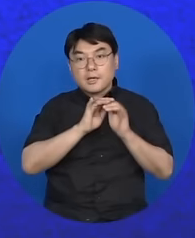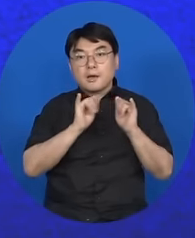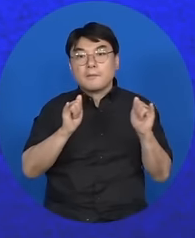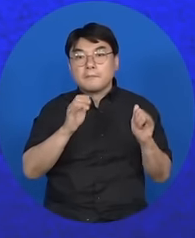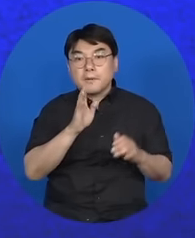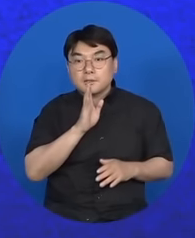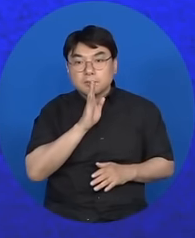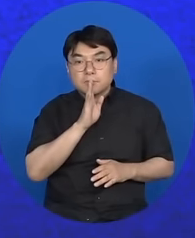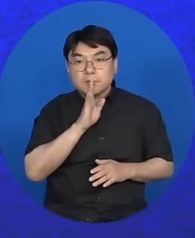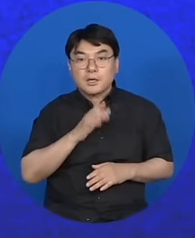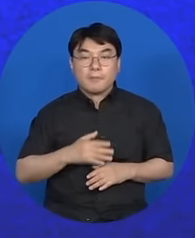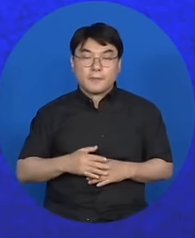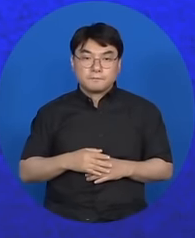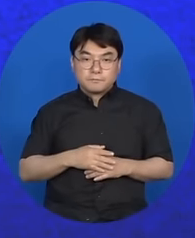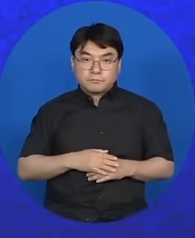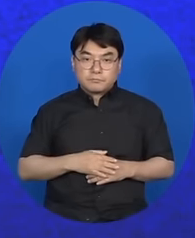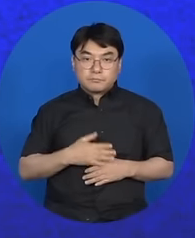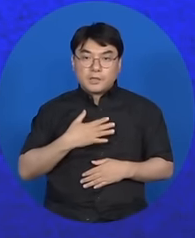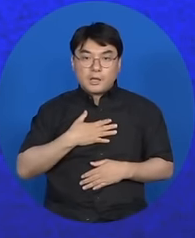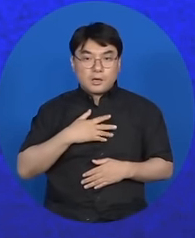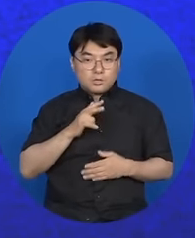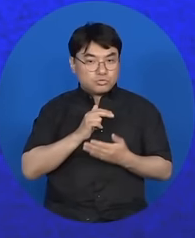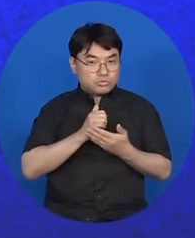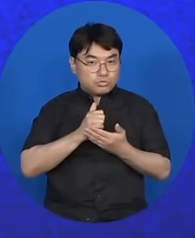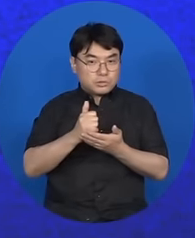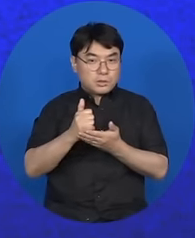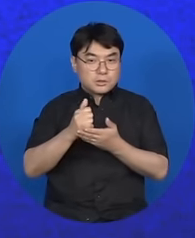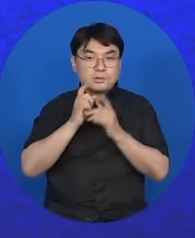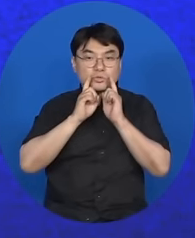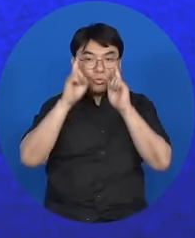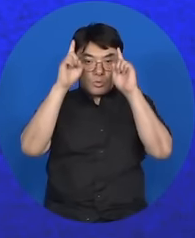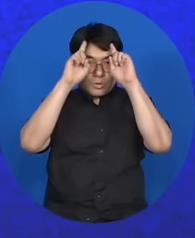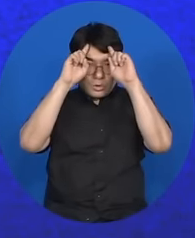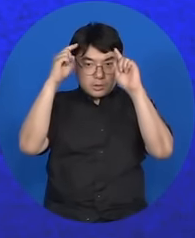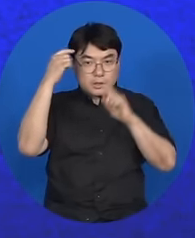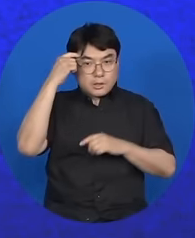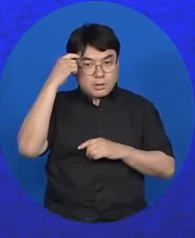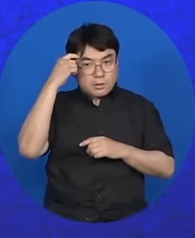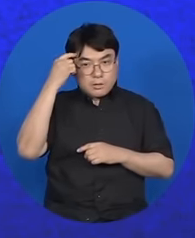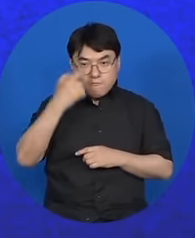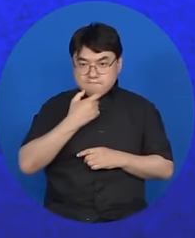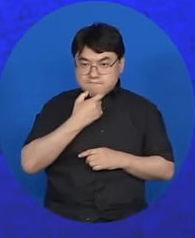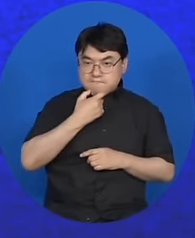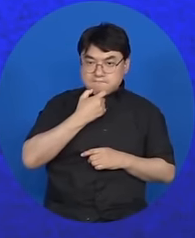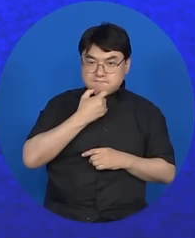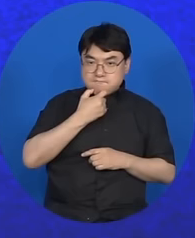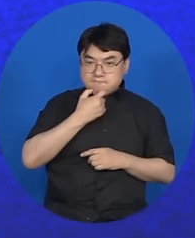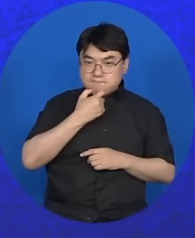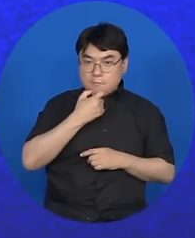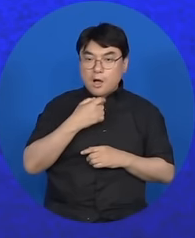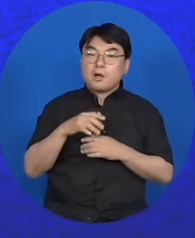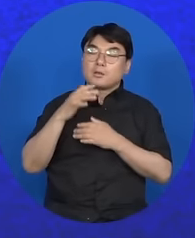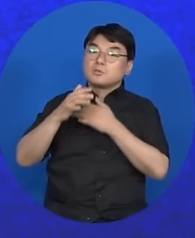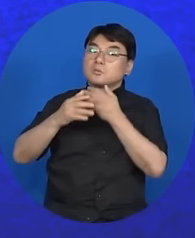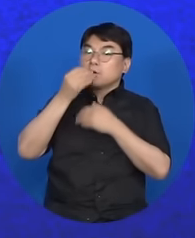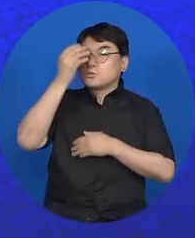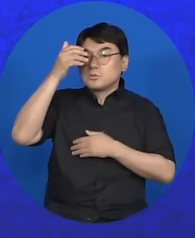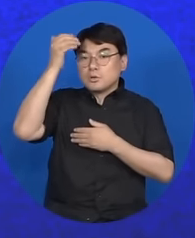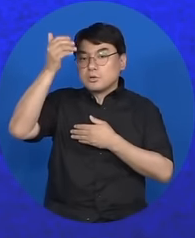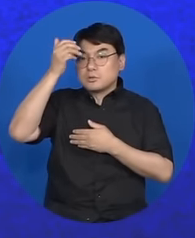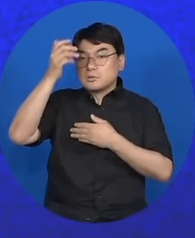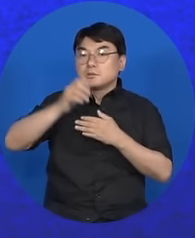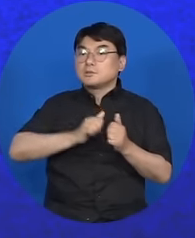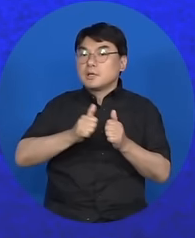철저하게 내가 주인이라고 하는 그 지옥의 철학을 거부함으로써 성령을 따라 살아갑니다. 더 나아가서